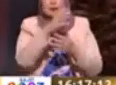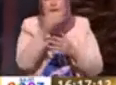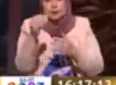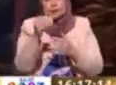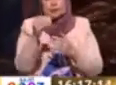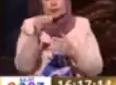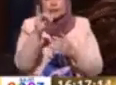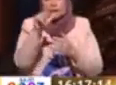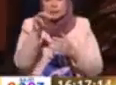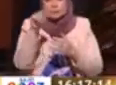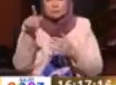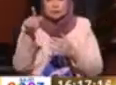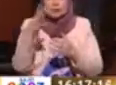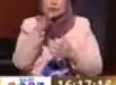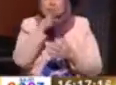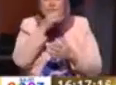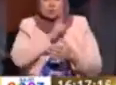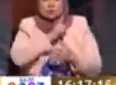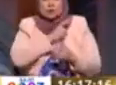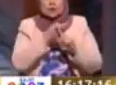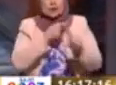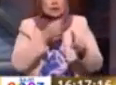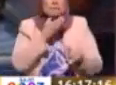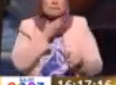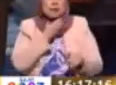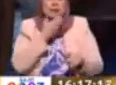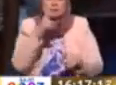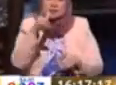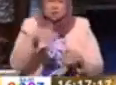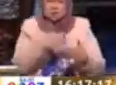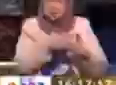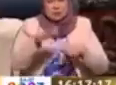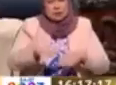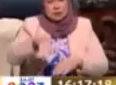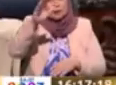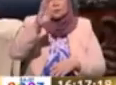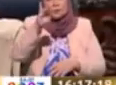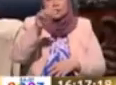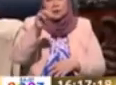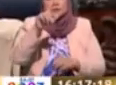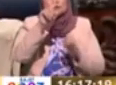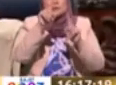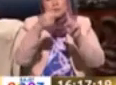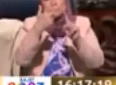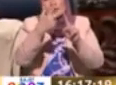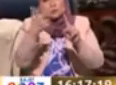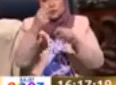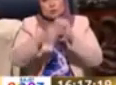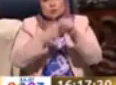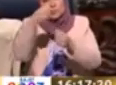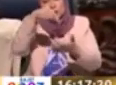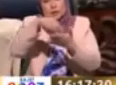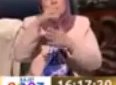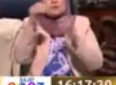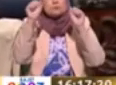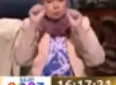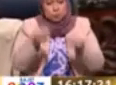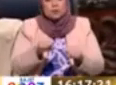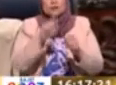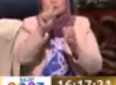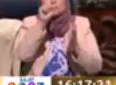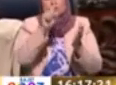Ling Mi Hun pula, seorang ibu tunggal dari Sitiawan yang membesarkan 3 orang anak, mendapat BKM RM1,300 tahun ini dan layak menerima